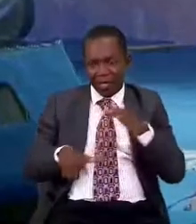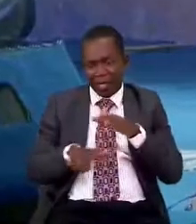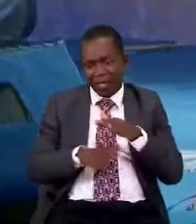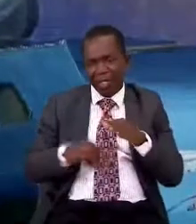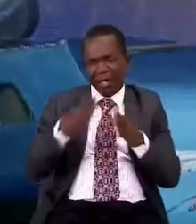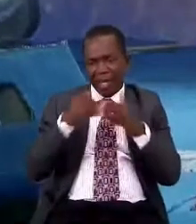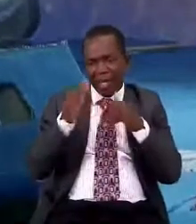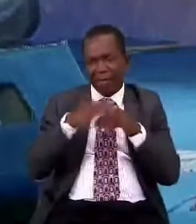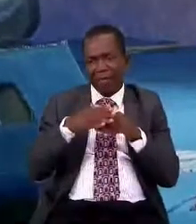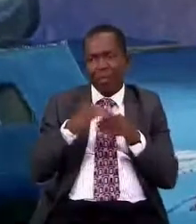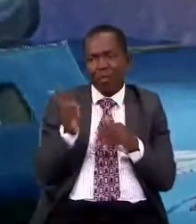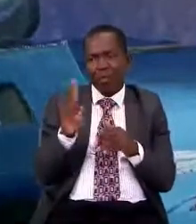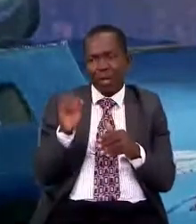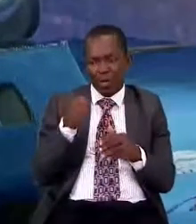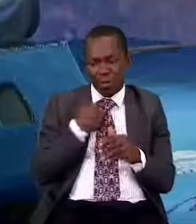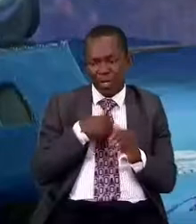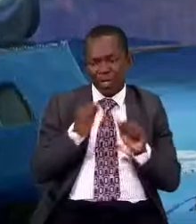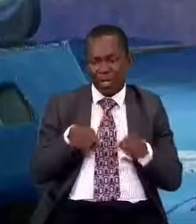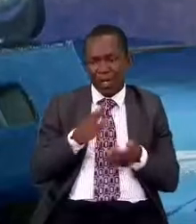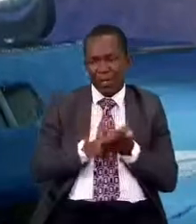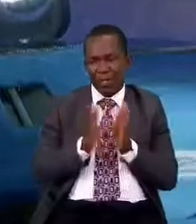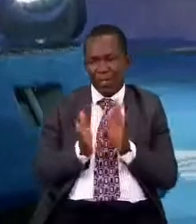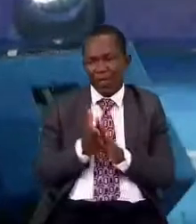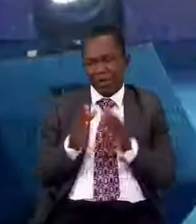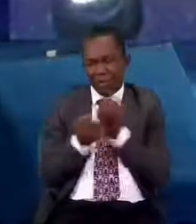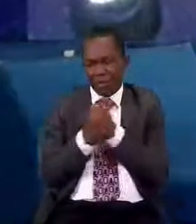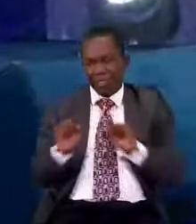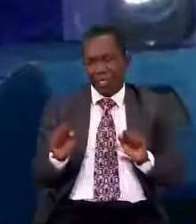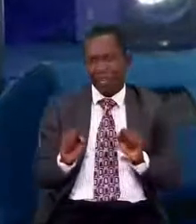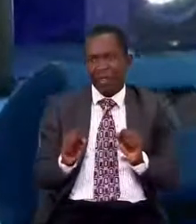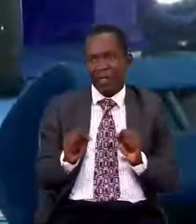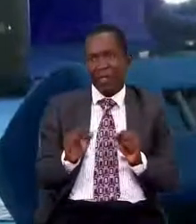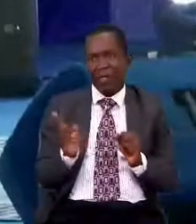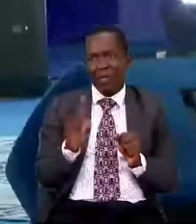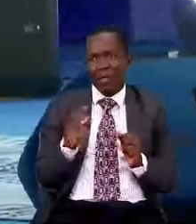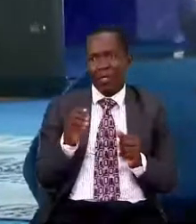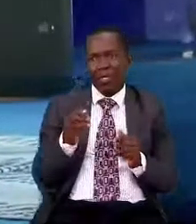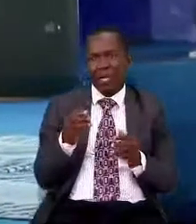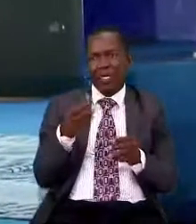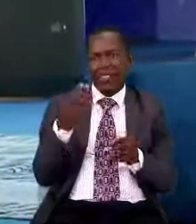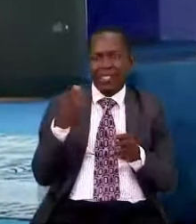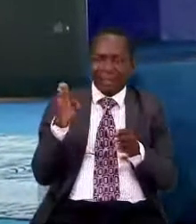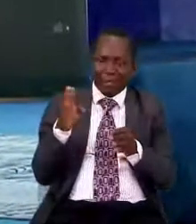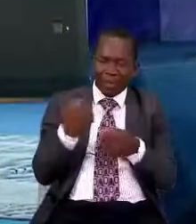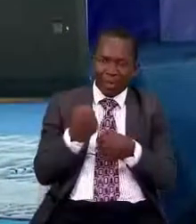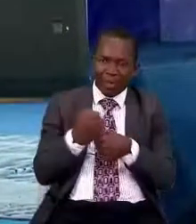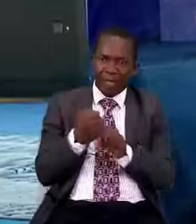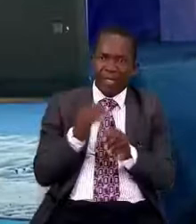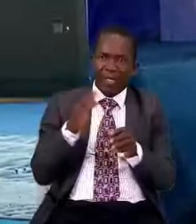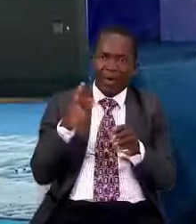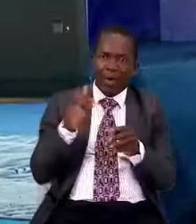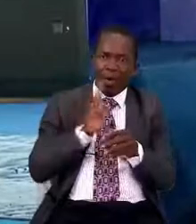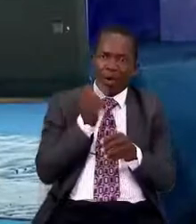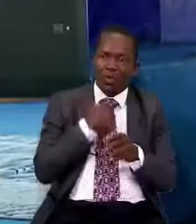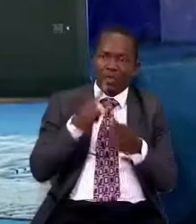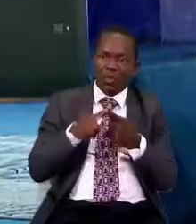ciel. Mais le seul nom là qui puisse nous sauver, c'est le nom de Jésus. Si vous levez la main, où que